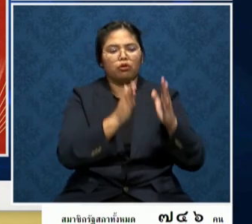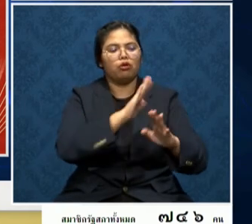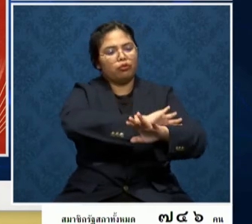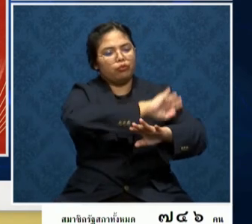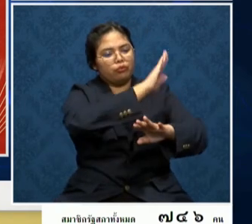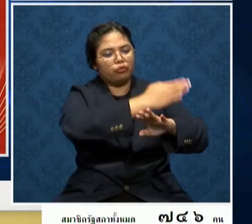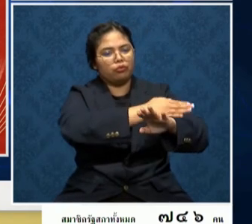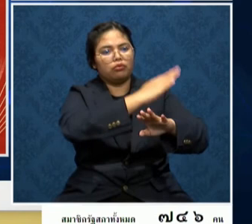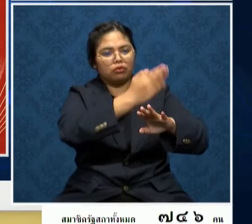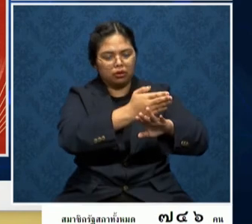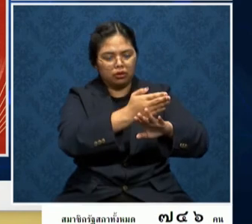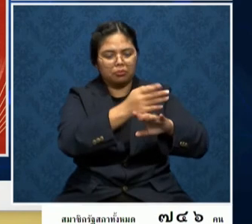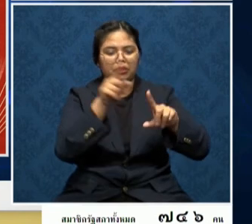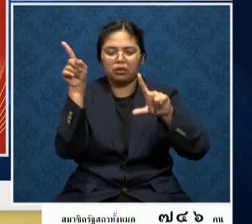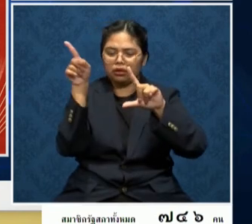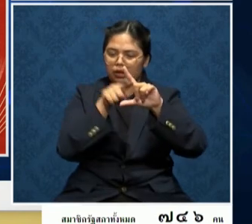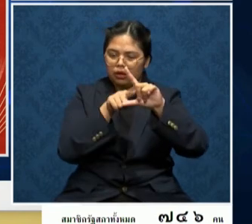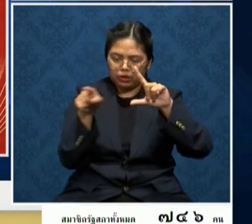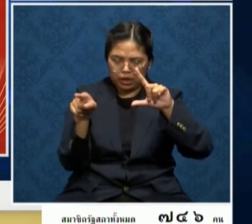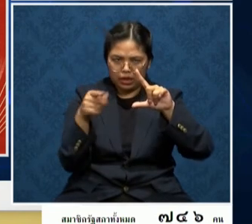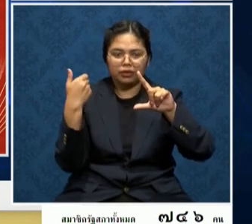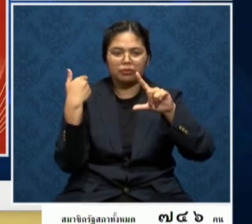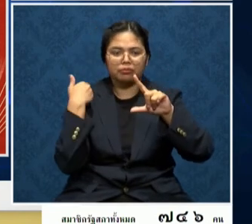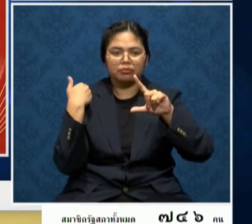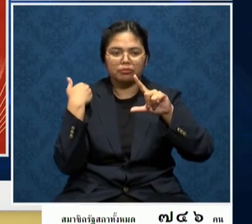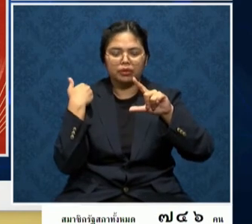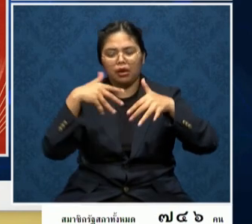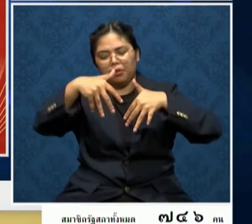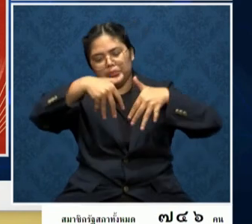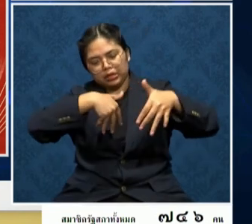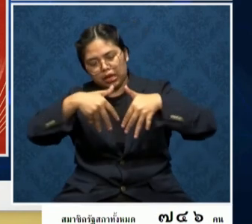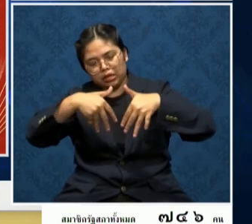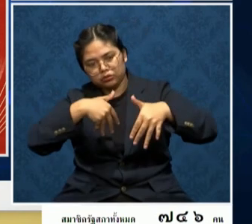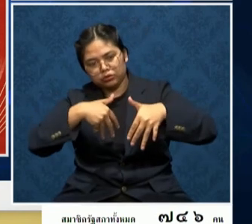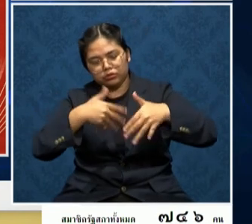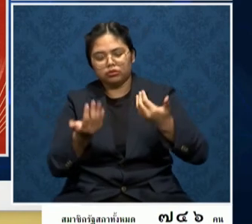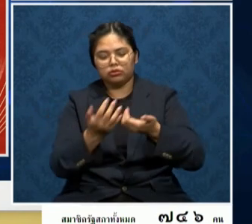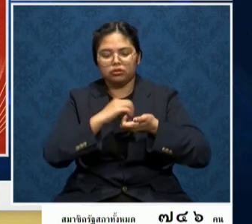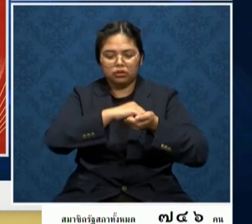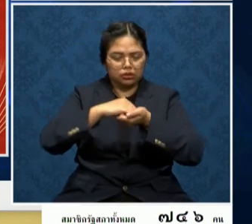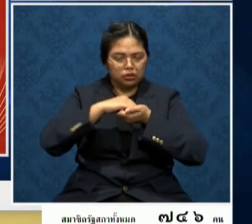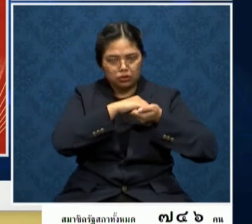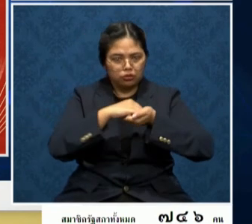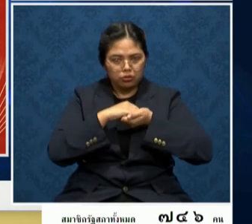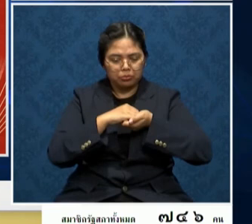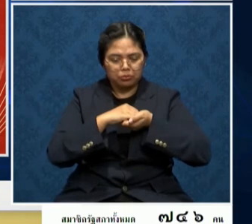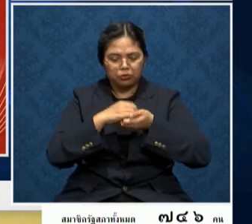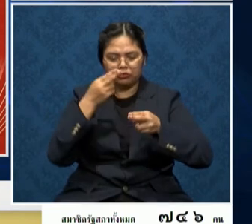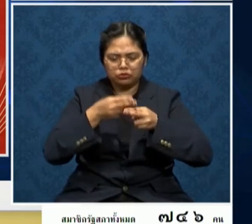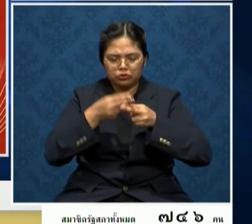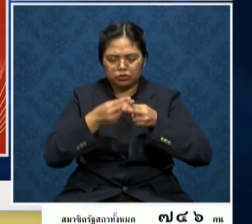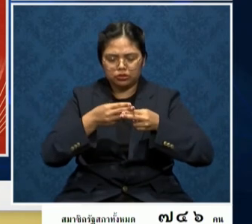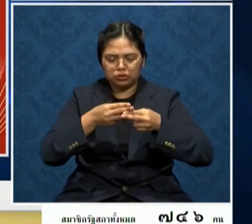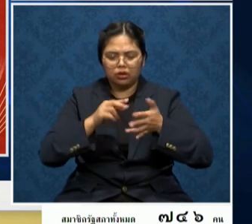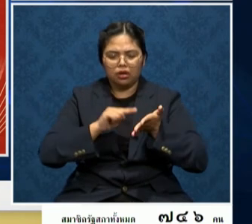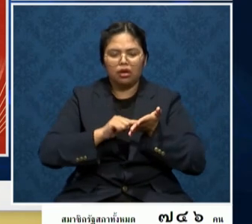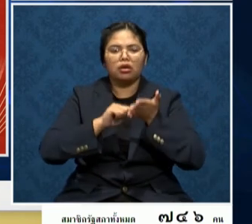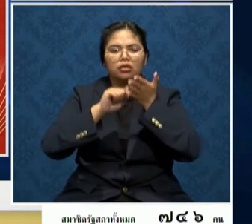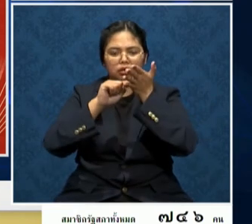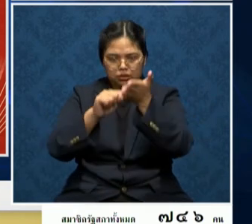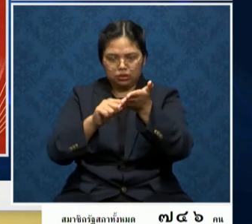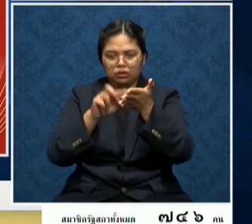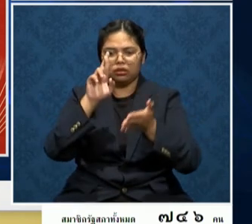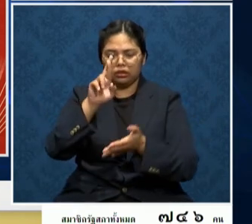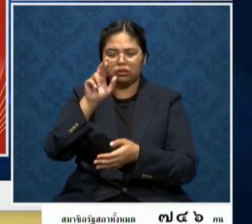มีทั้งฉบับของพรรคก้าวไกลและฉบับของพรรคประชาชนที่ได้ร่วมกันเข้าชื่อยื่นต่อประธานสภาผู้แทนราษฎรไปแล้ว